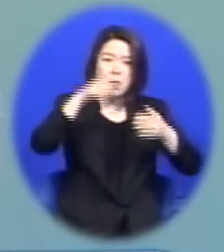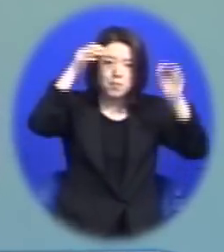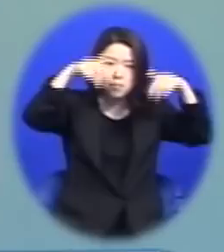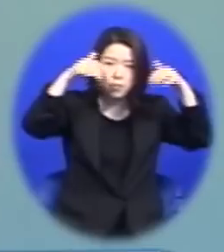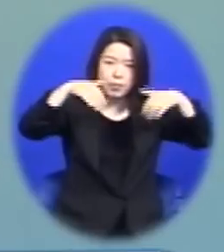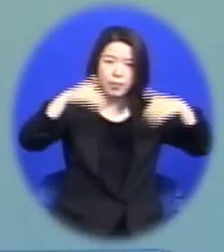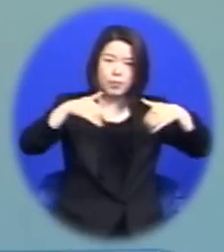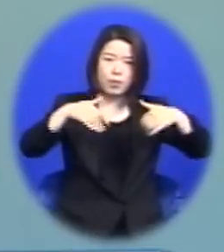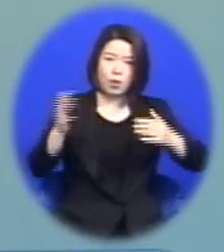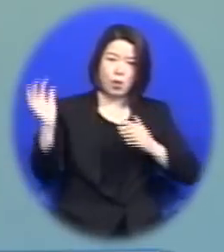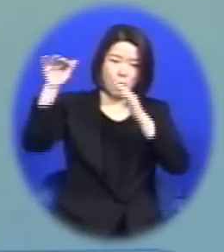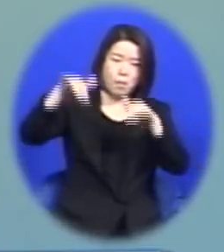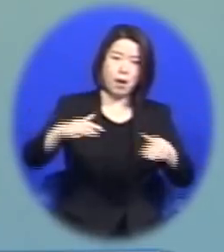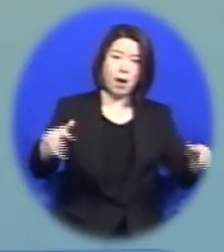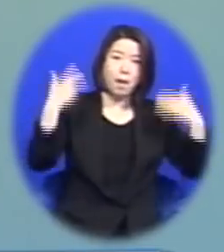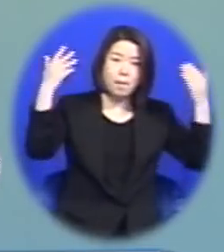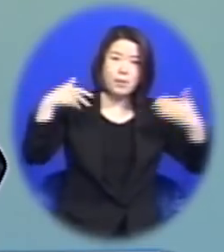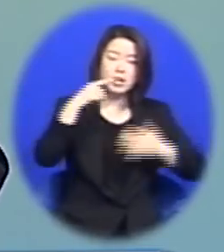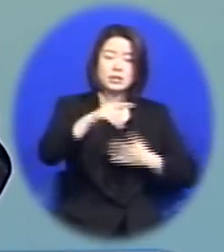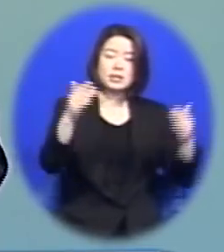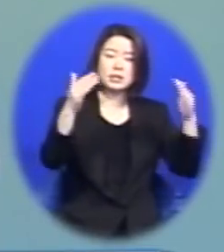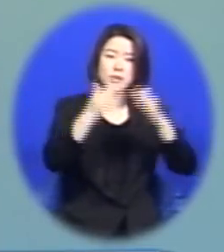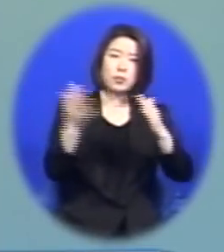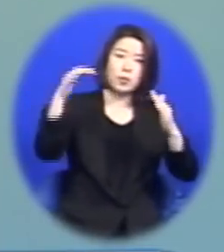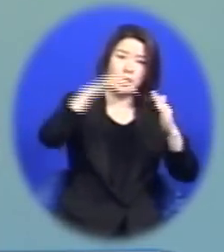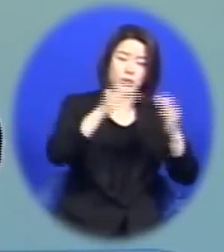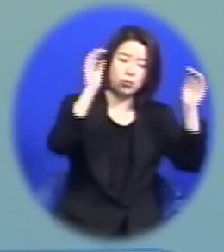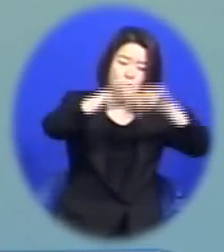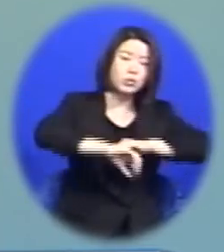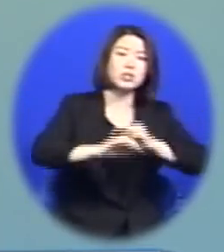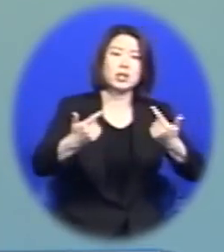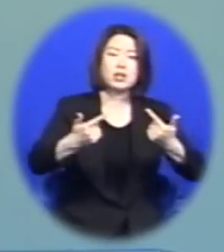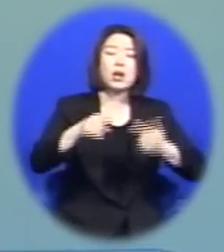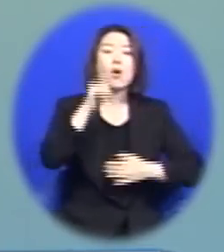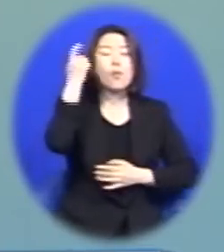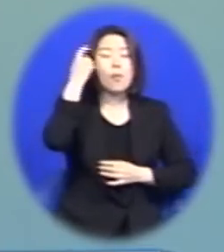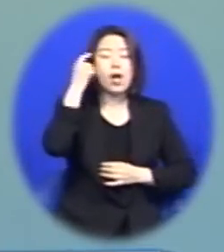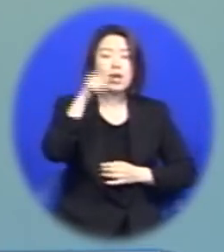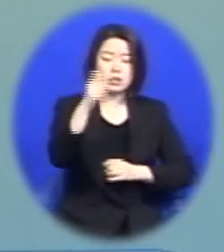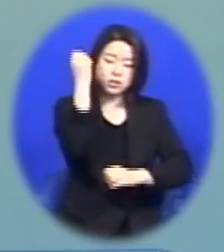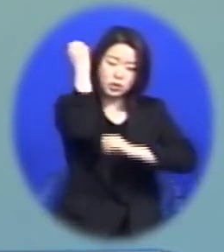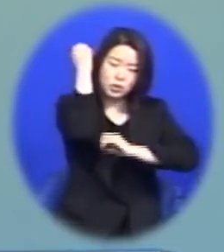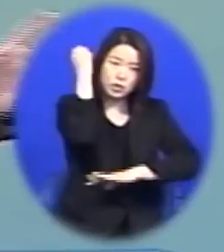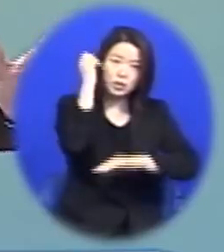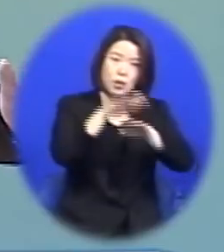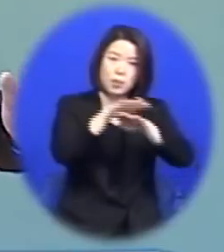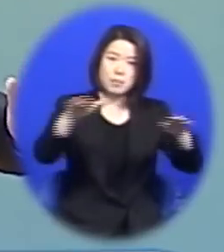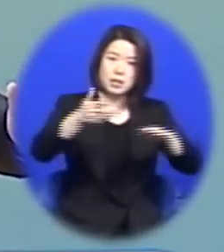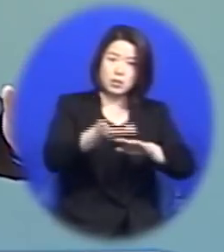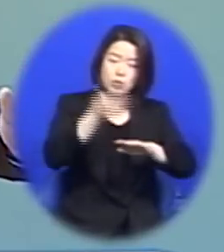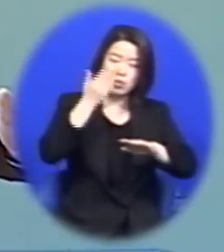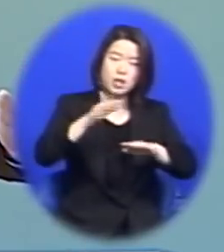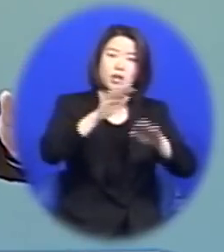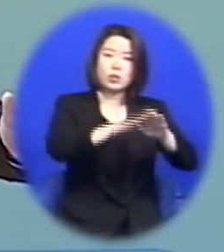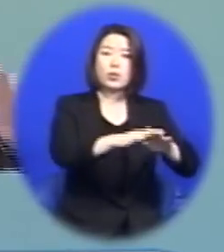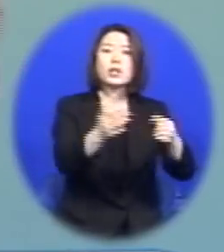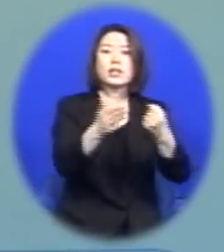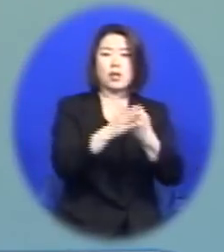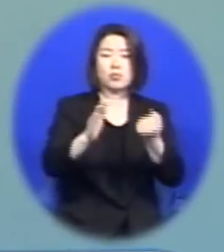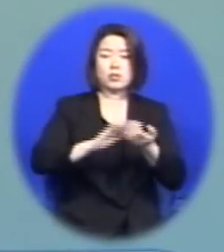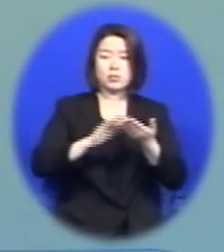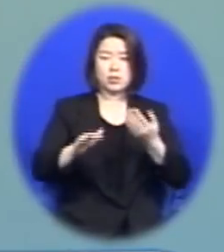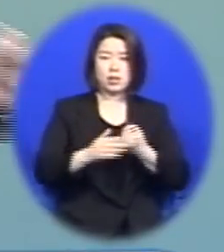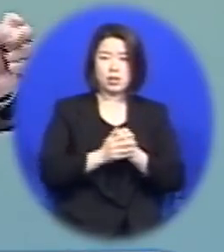집에 부딪히지 무너지지 아니하나니 이는 추출을 반 소개해 놓은 까닭에 요 기도만 하라고 안 했잖아요